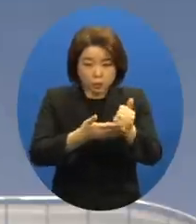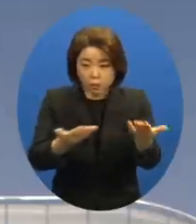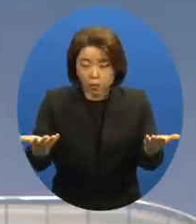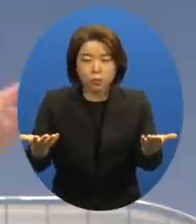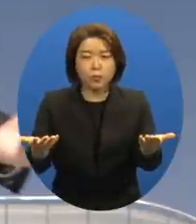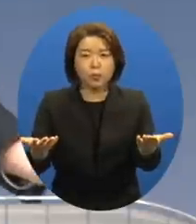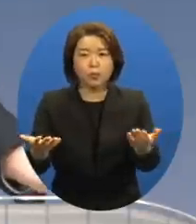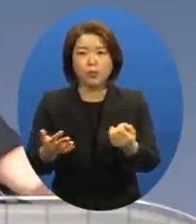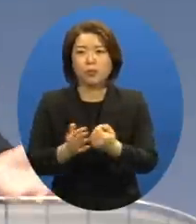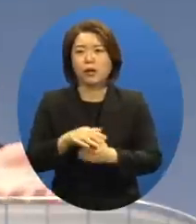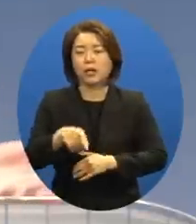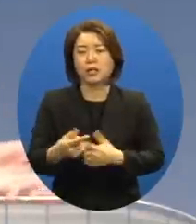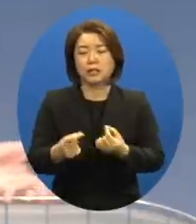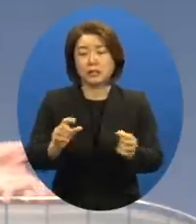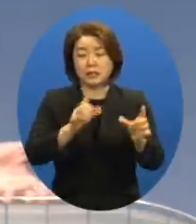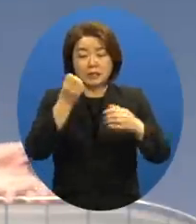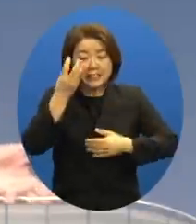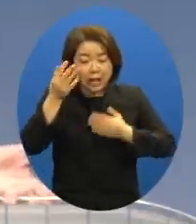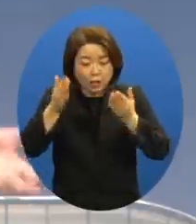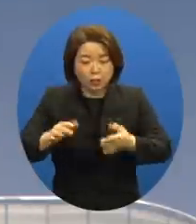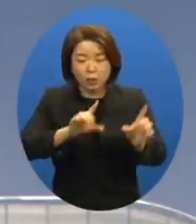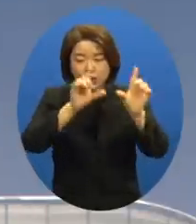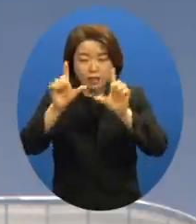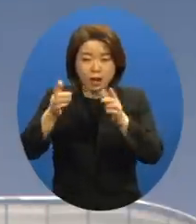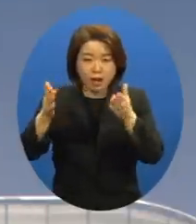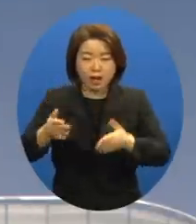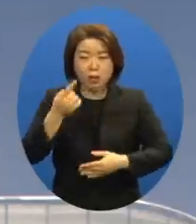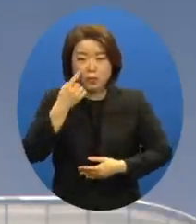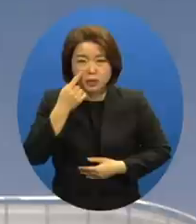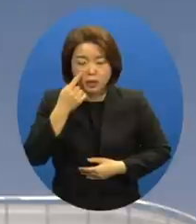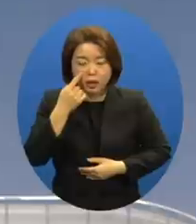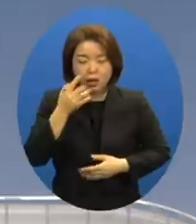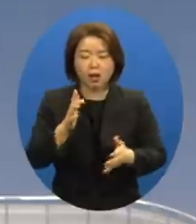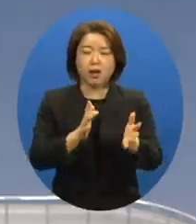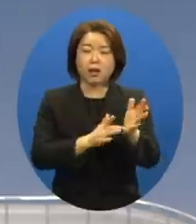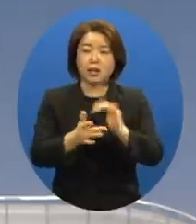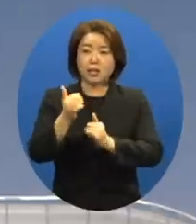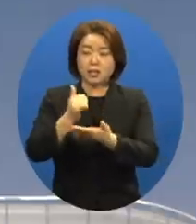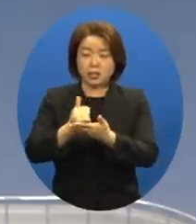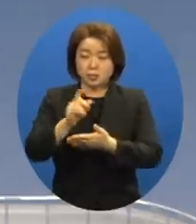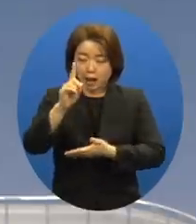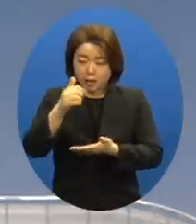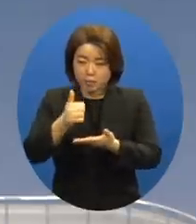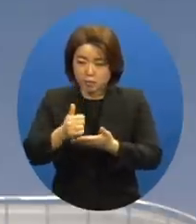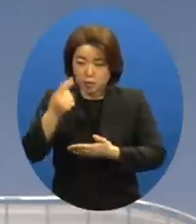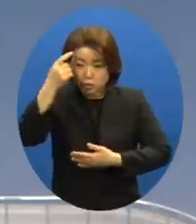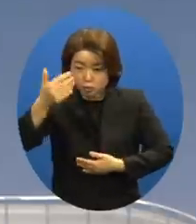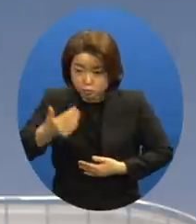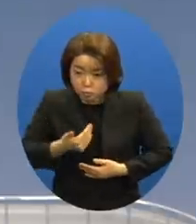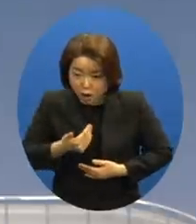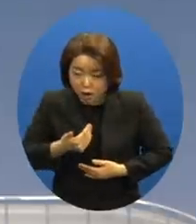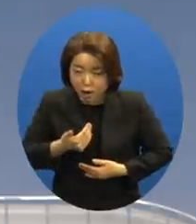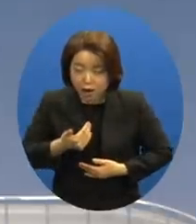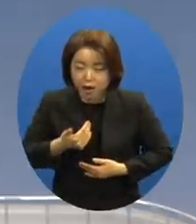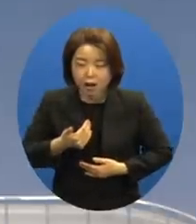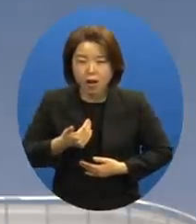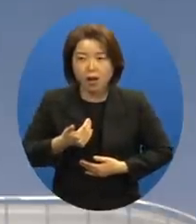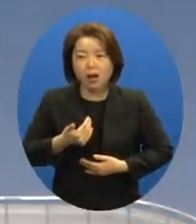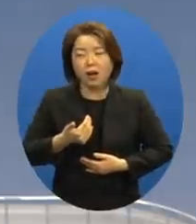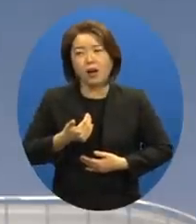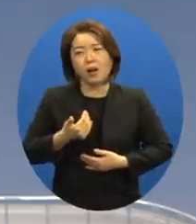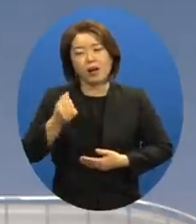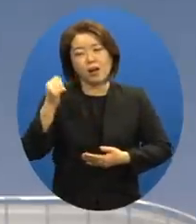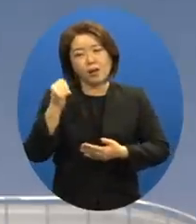그렇게 살아 보니까 예수님 한 분이면 충분합니다 아 아 라는 질문에 받았을 때 자기도 모르게